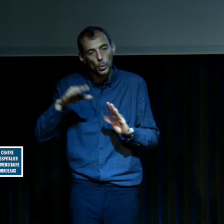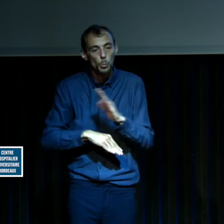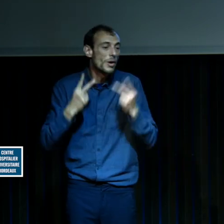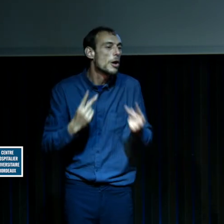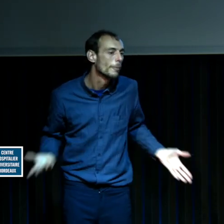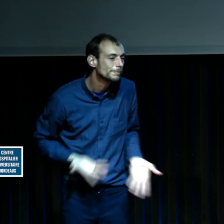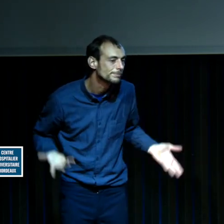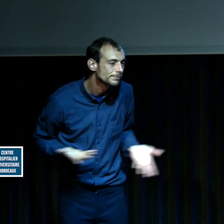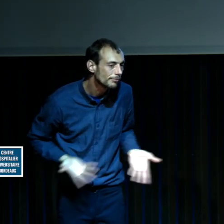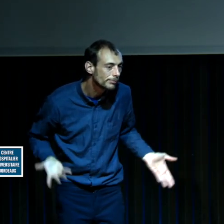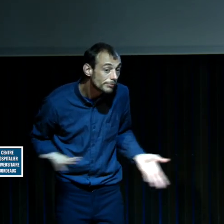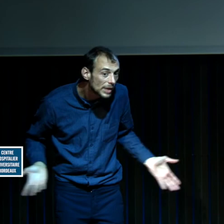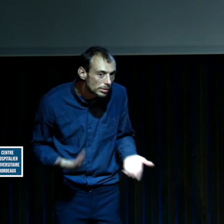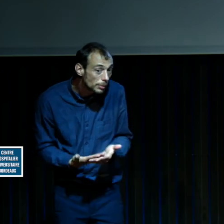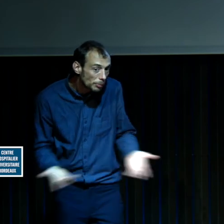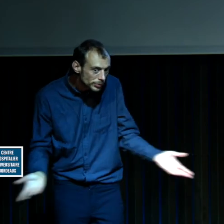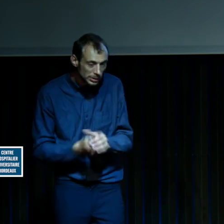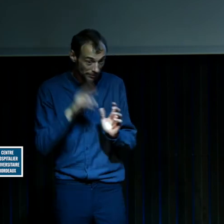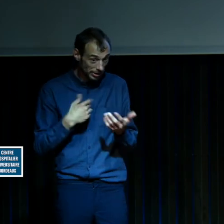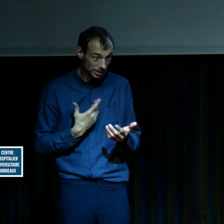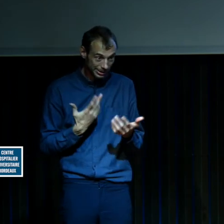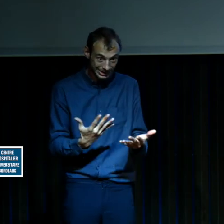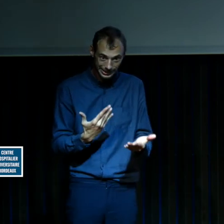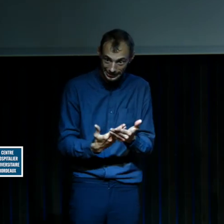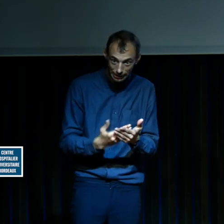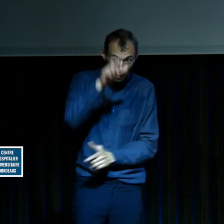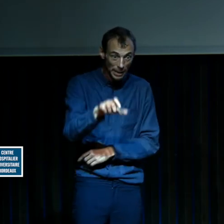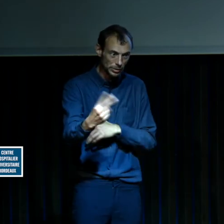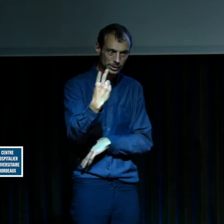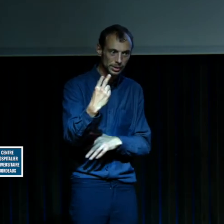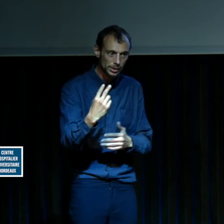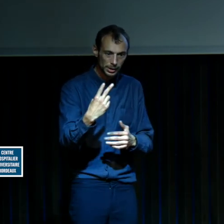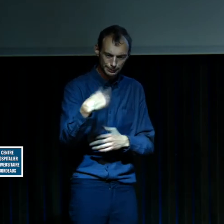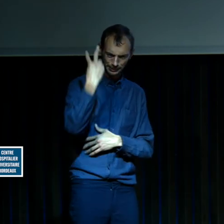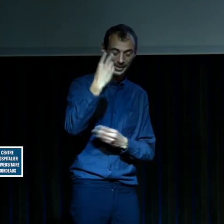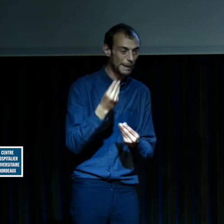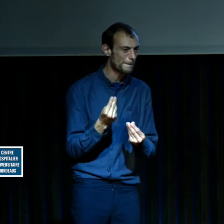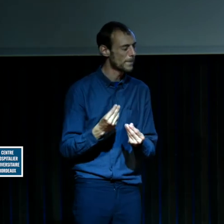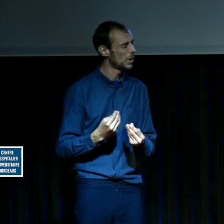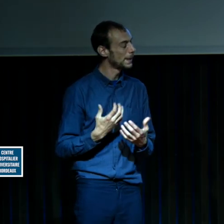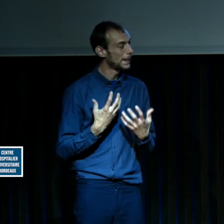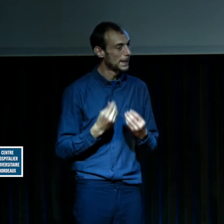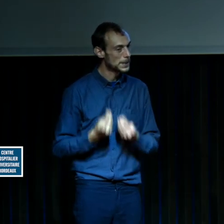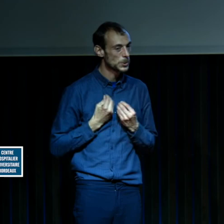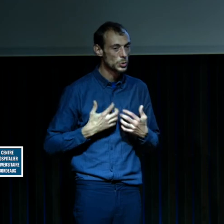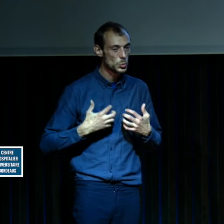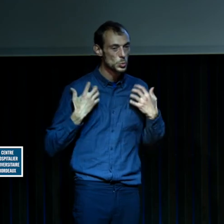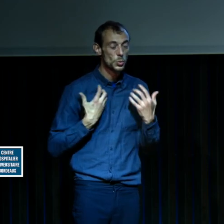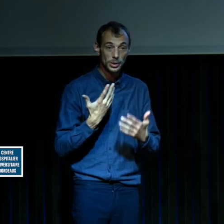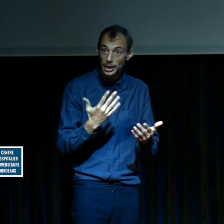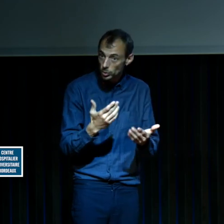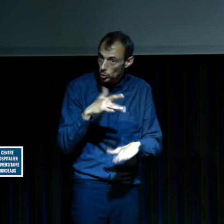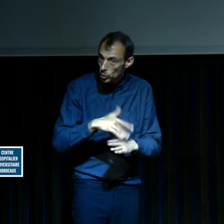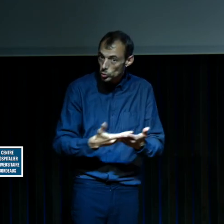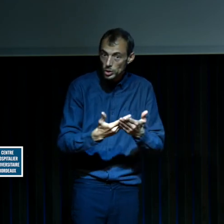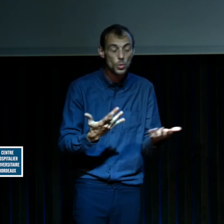Et voilà, et moi, ce qui m'énerve, c'est ce regard des gens qui est assez brutal. Moi, je donne un exemple que j'ai trouvé un fois très, très violent.